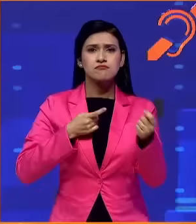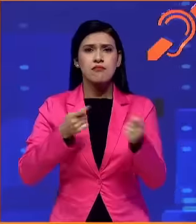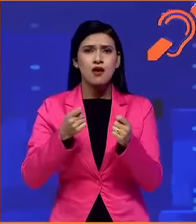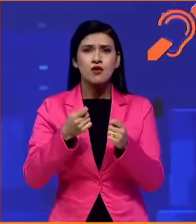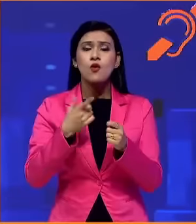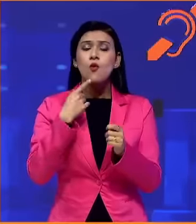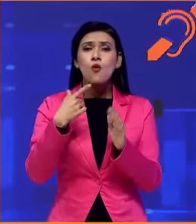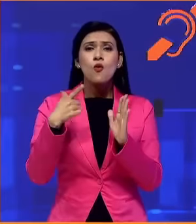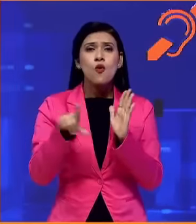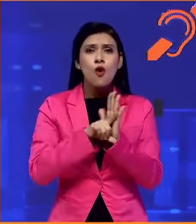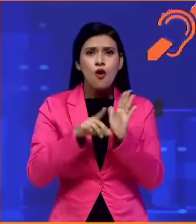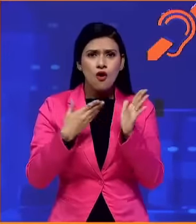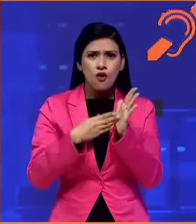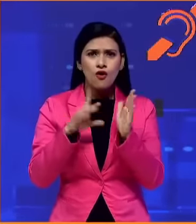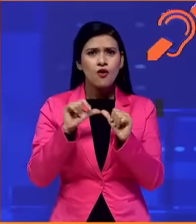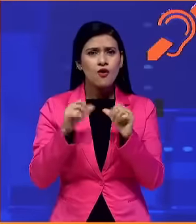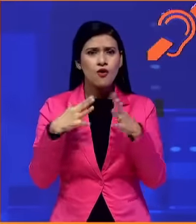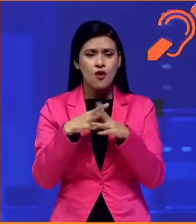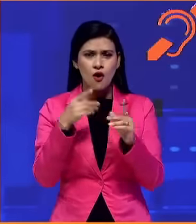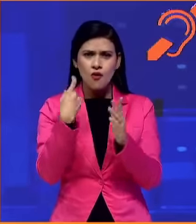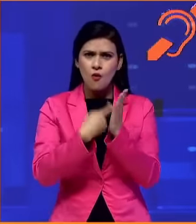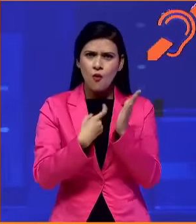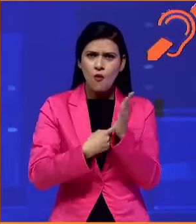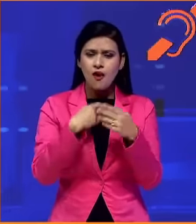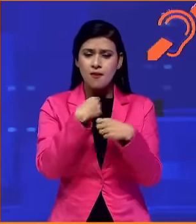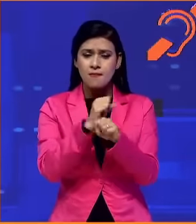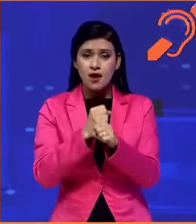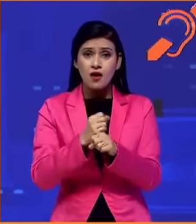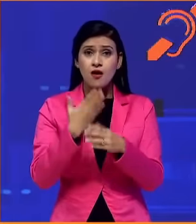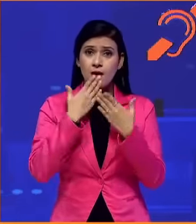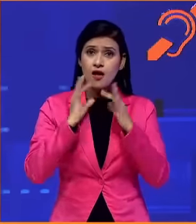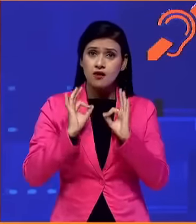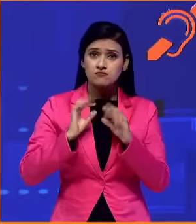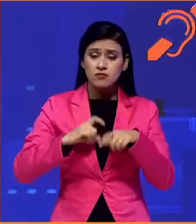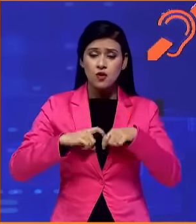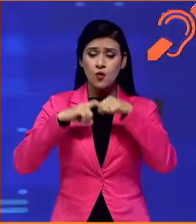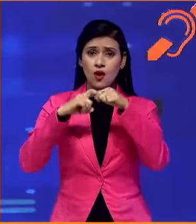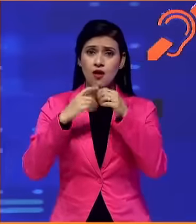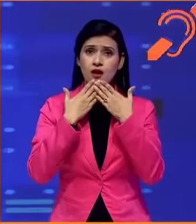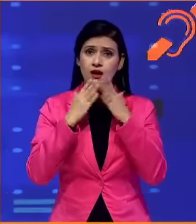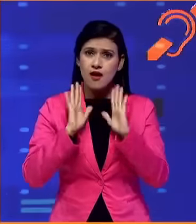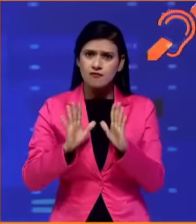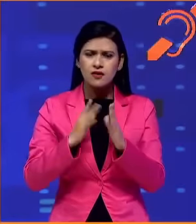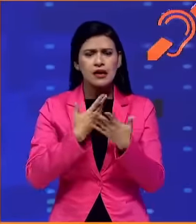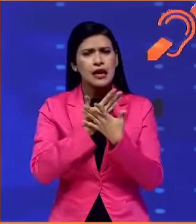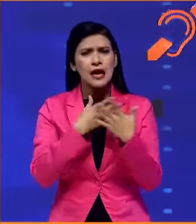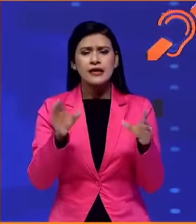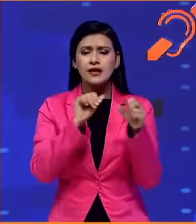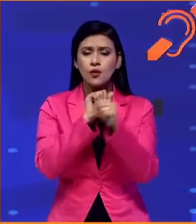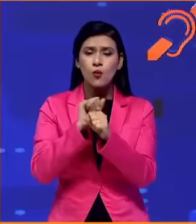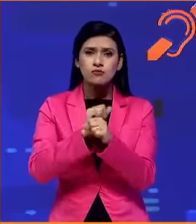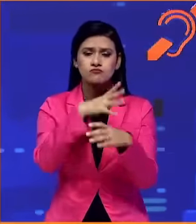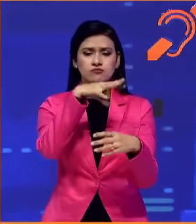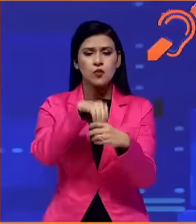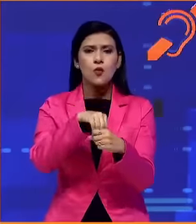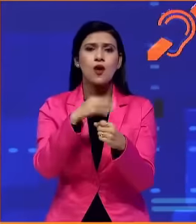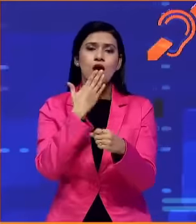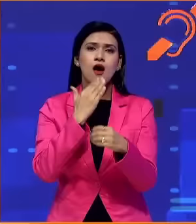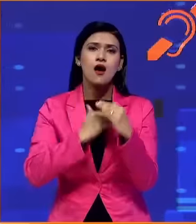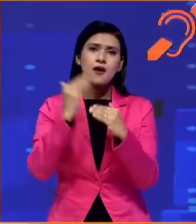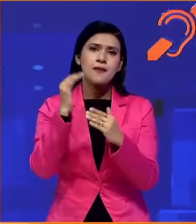इसकेकानूनबनाएं?इसलिए,एकमजबूत पृष्ठभूमि,अच्छीशिक्षाऔरगुणवत्तापूर्ण स्कूलीशिक्षाहरक्षेत्रमेंमहत्वपूर्णहै, लेकिनमेरामानना ​​हैकिराजनीतिमेंयेऔरभीअधिक